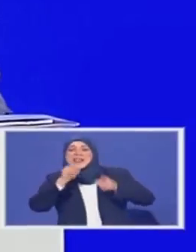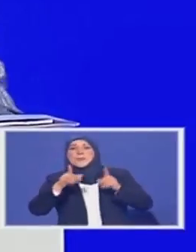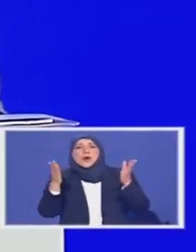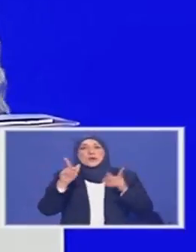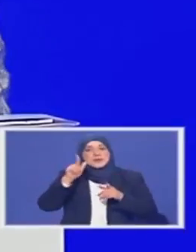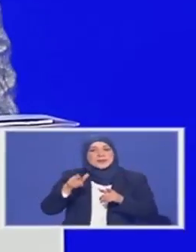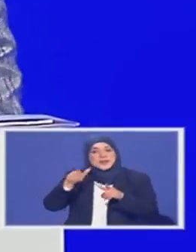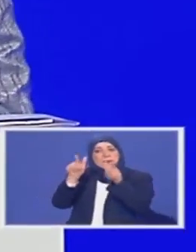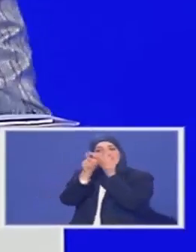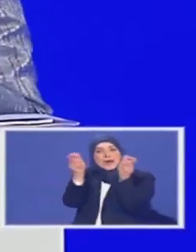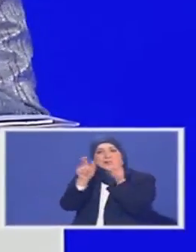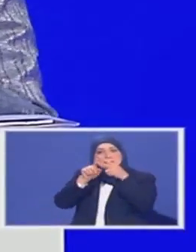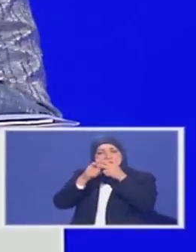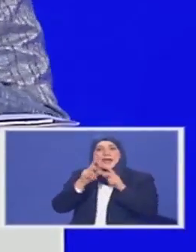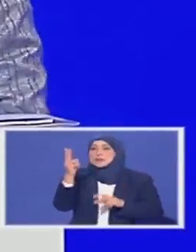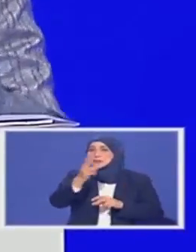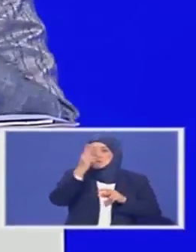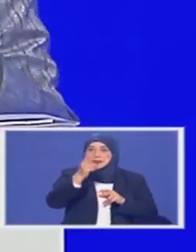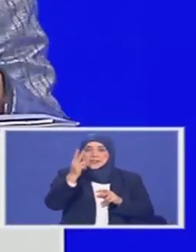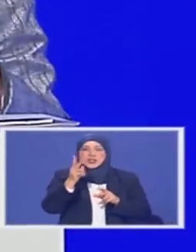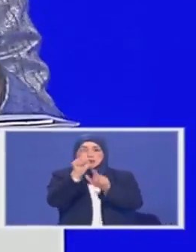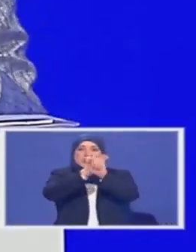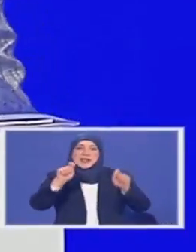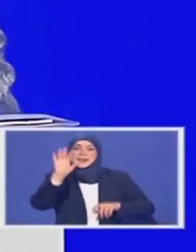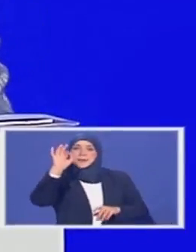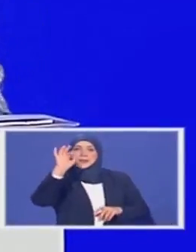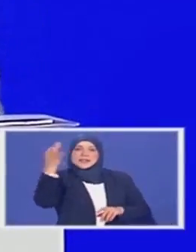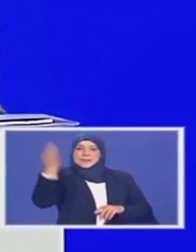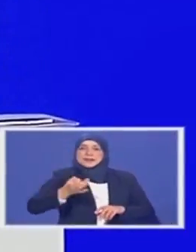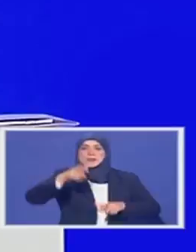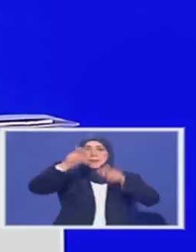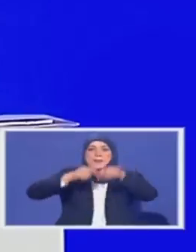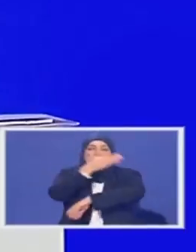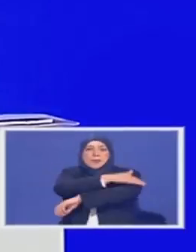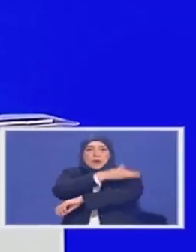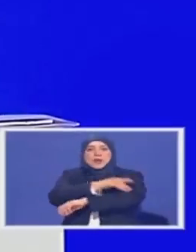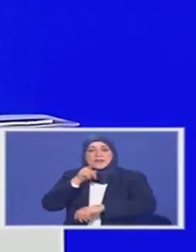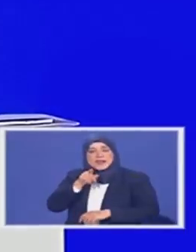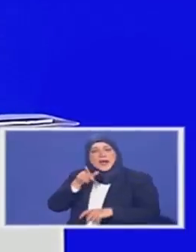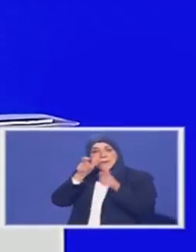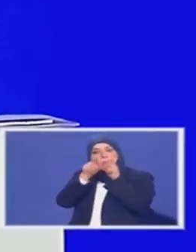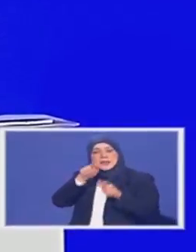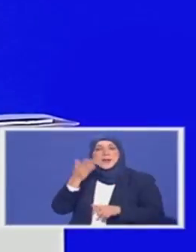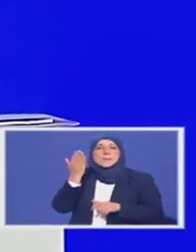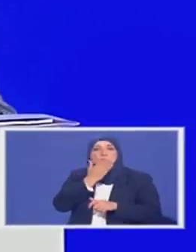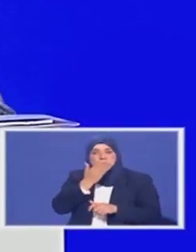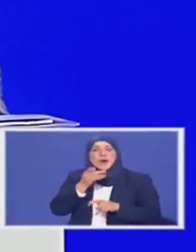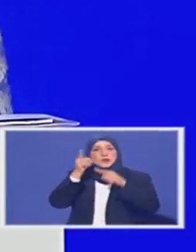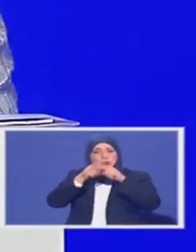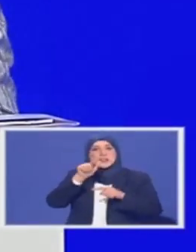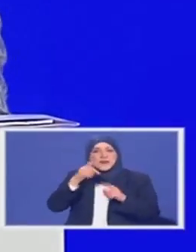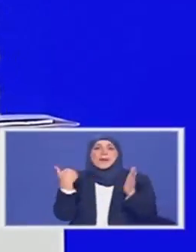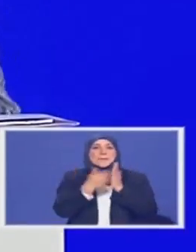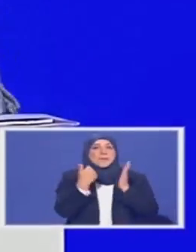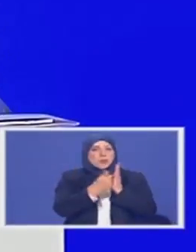مؤسسة مثلا صناعية ما تنجمش تحترم 50% وهي بحاجة أنها، وثم مبرر لذلك، عند